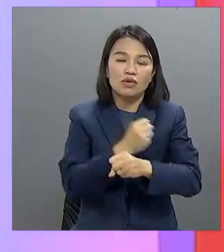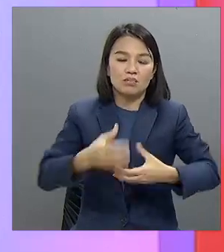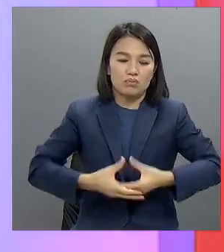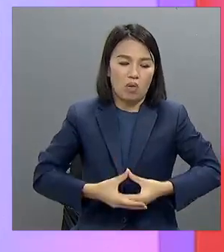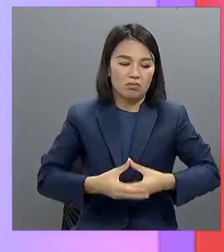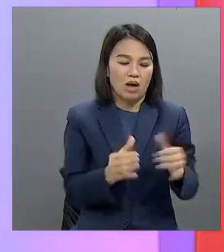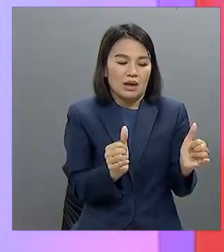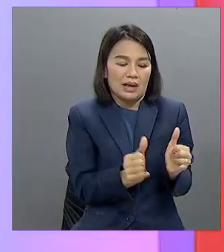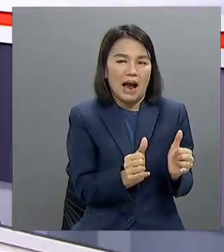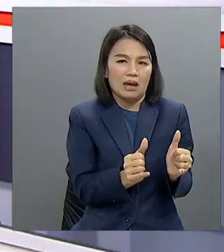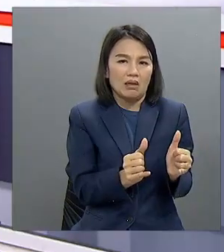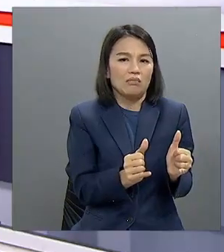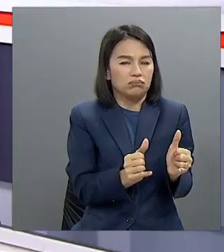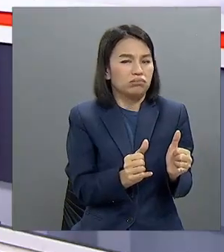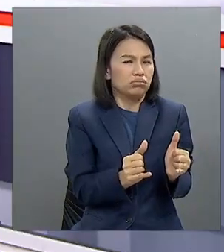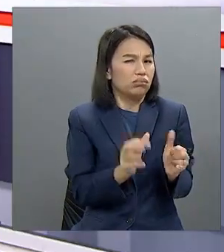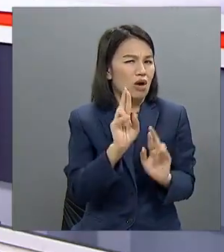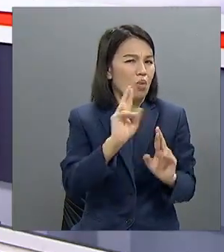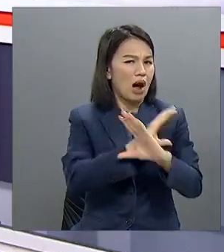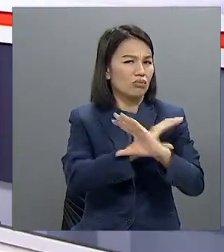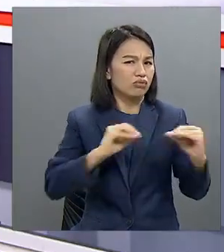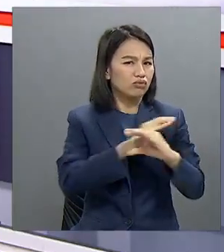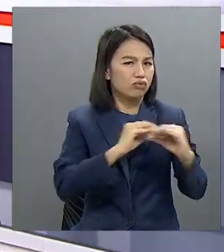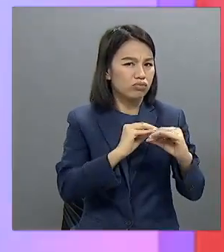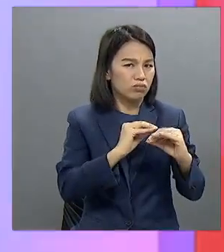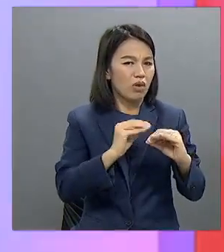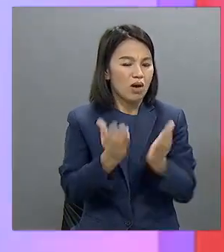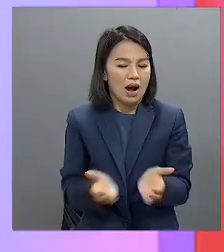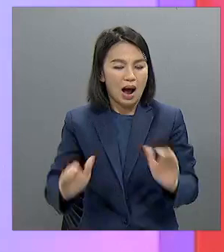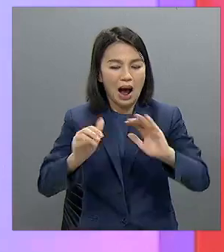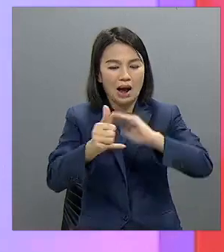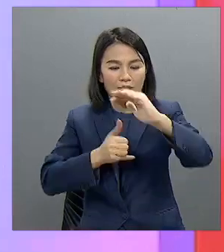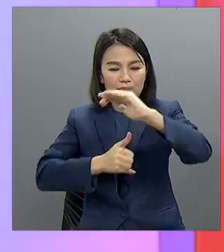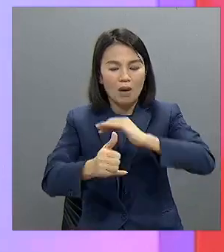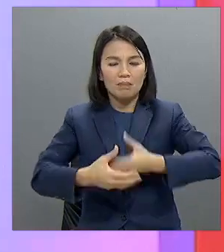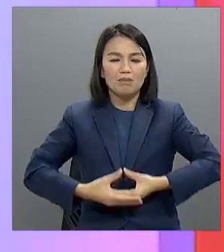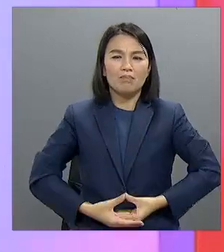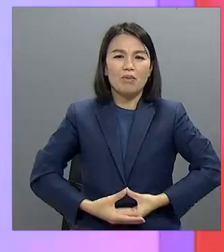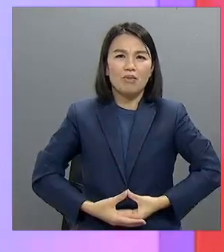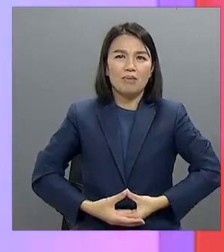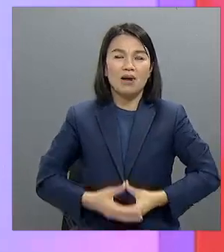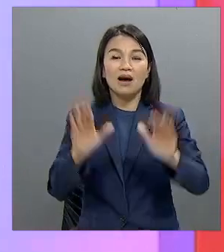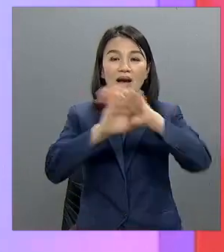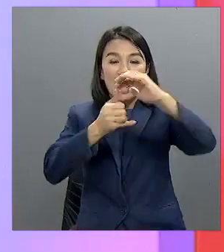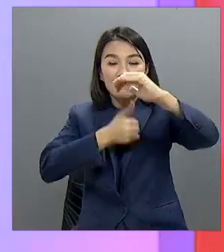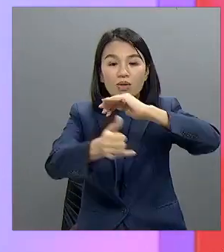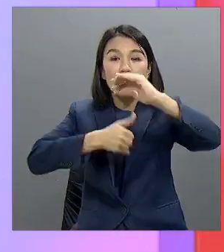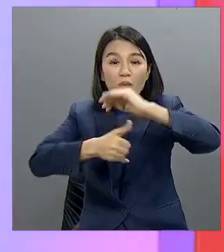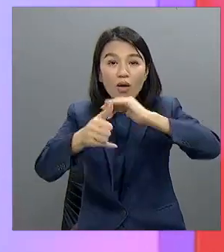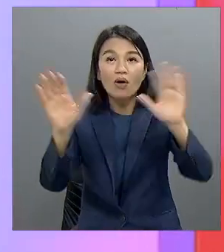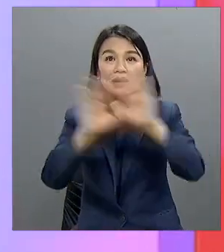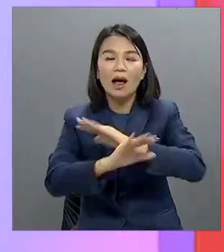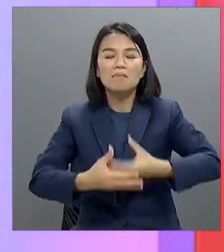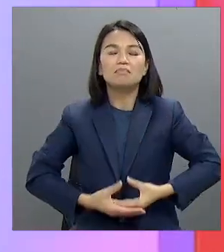จจะทำให้เกิดการแพร่ระบาดของเชื้อได้เอาองค์มาตั้งเลย องค์ละท่านนะเน า ะ ใช่องค์ละท่านนะครับปฏิบัติใครเหมือนแบบว่าอยู่กุฏิใครกุฏิมันเ